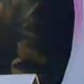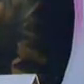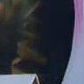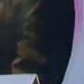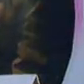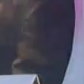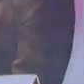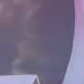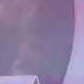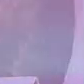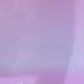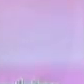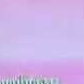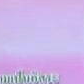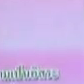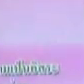ปาเจราจริยา